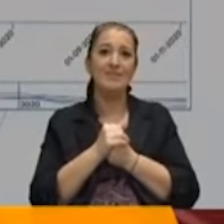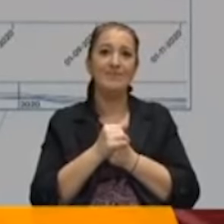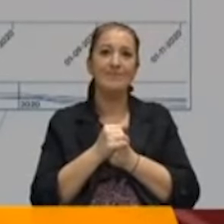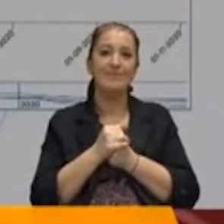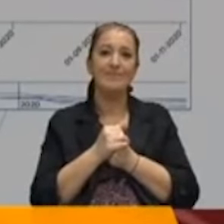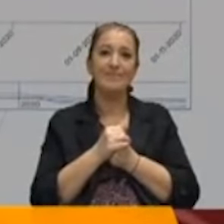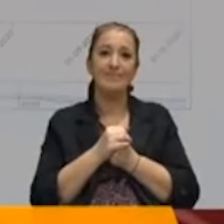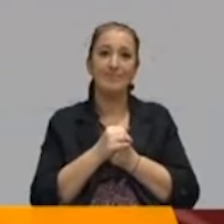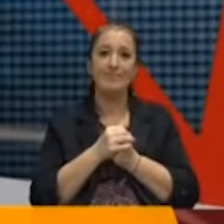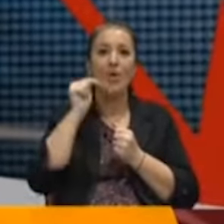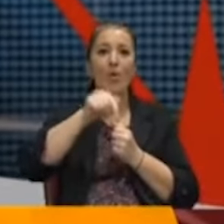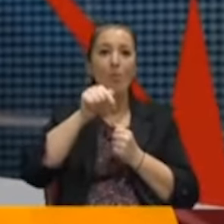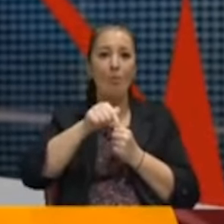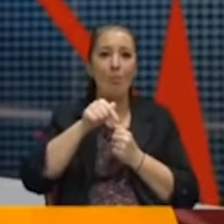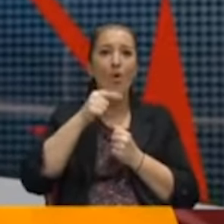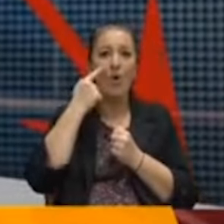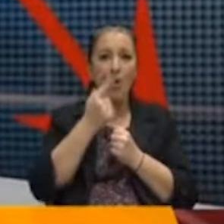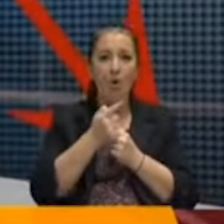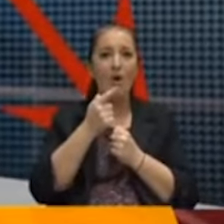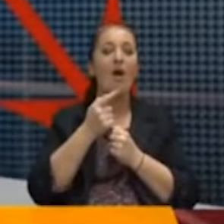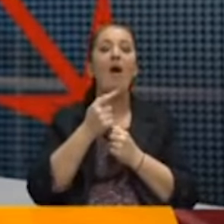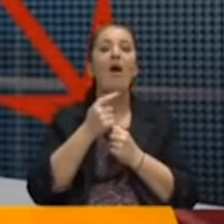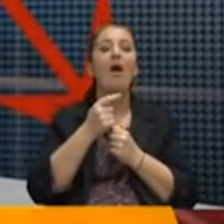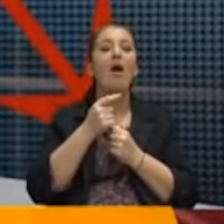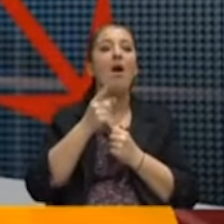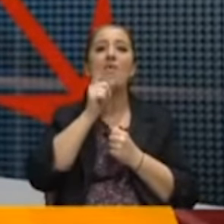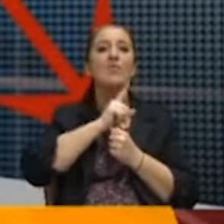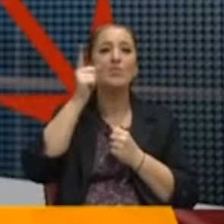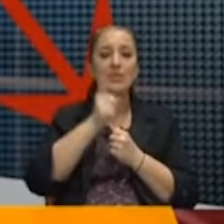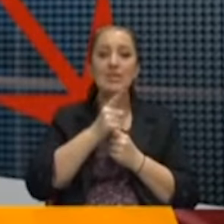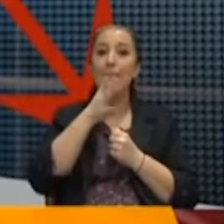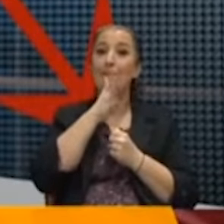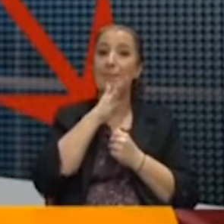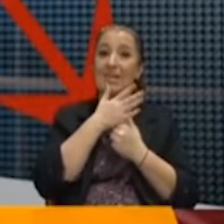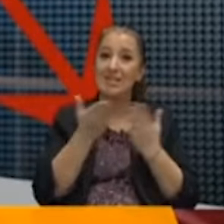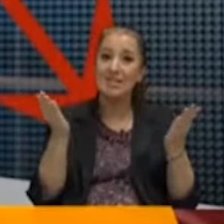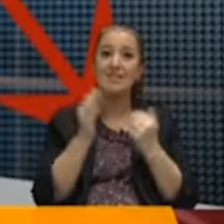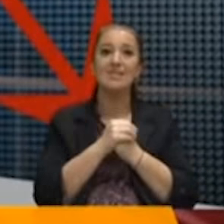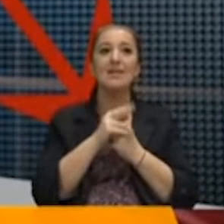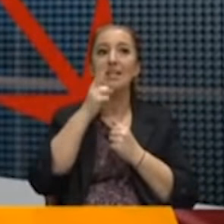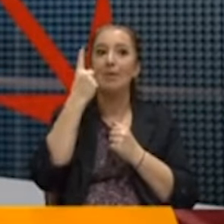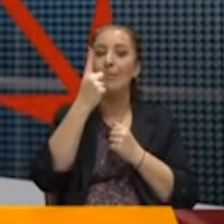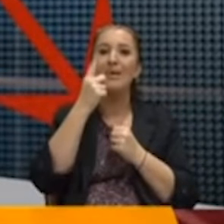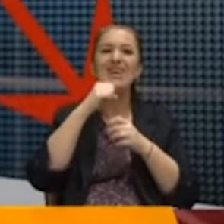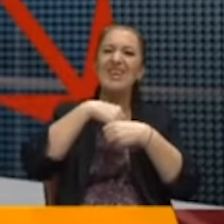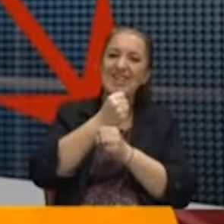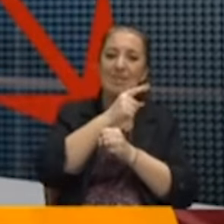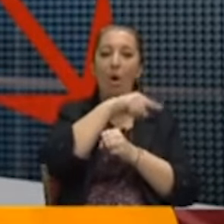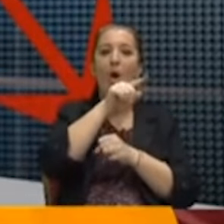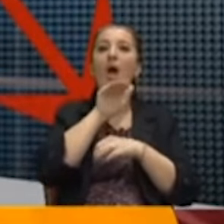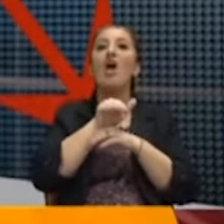farkındasınız. Bu denli yüksek güvensizlik oranı biliniz ki 2001 krizinde bile